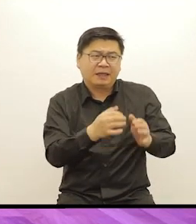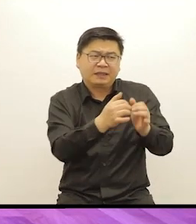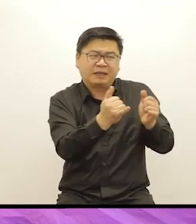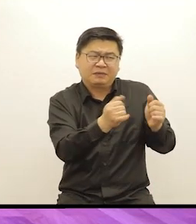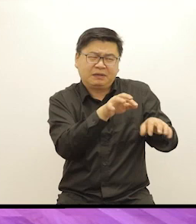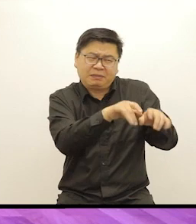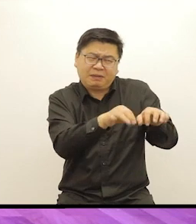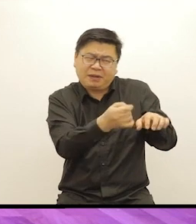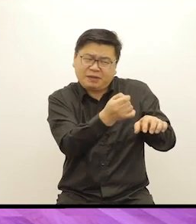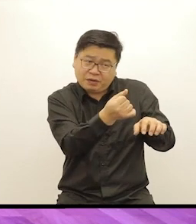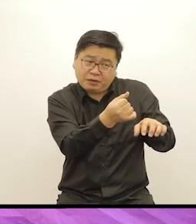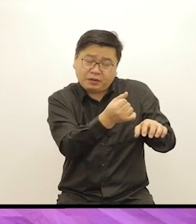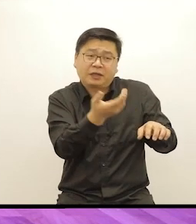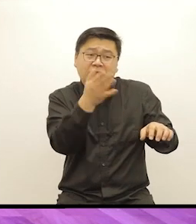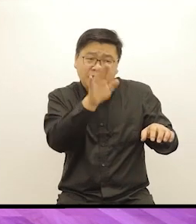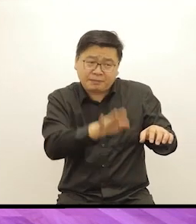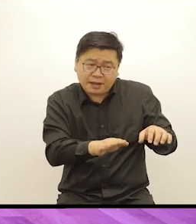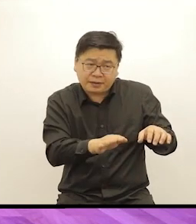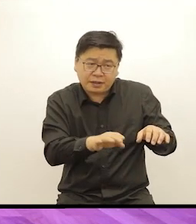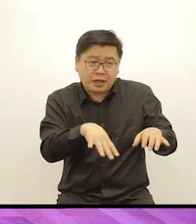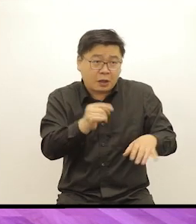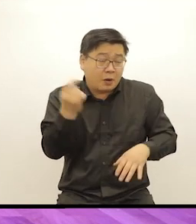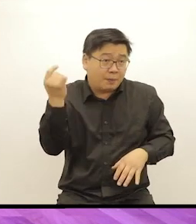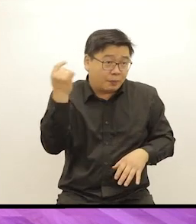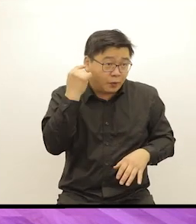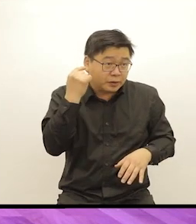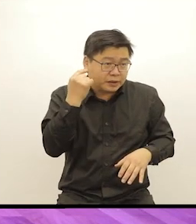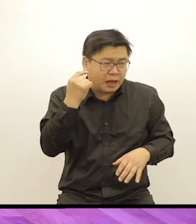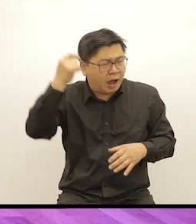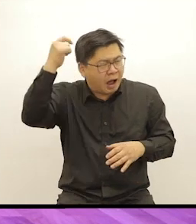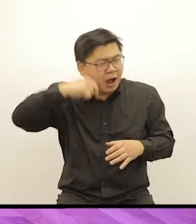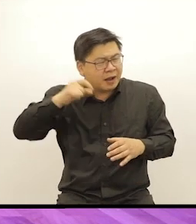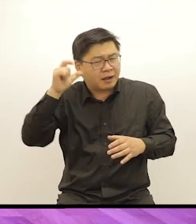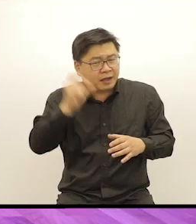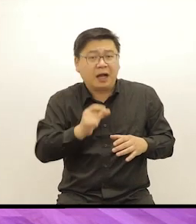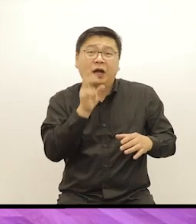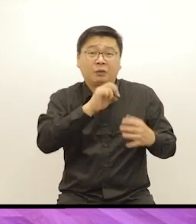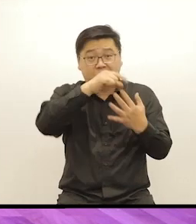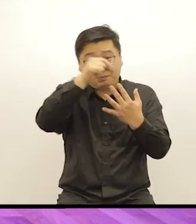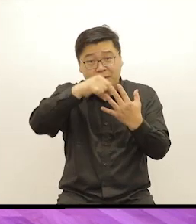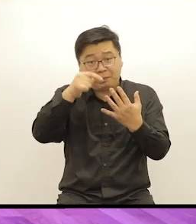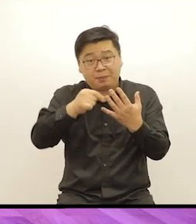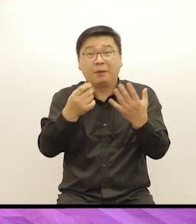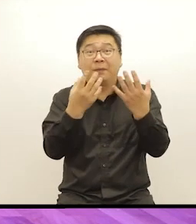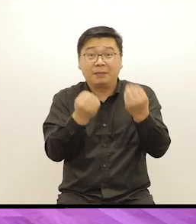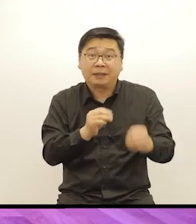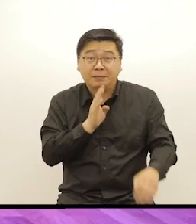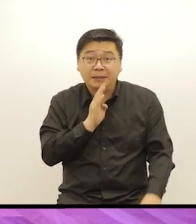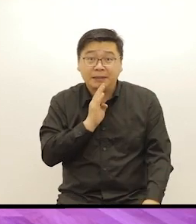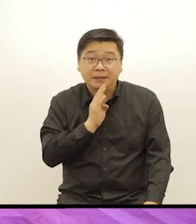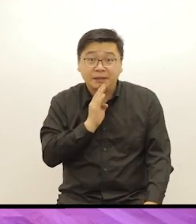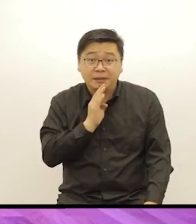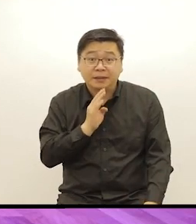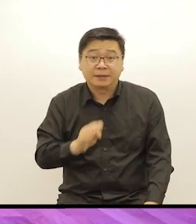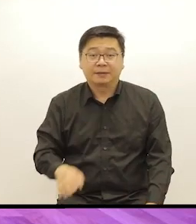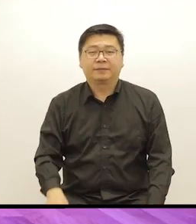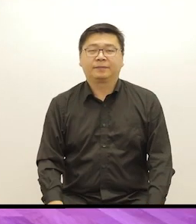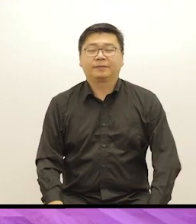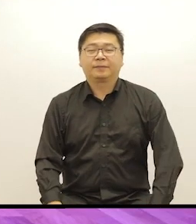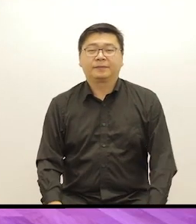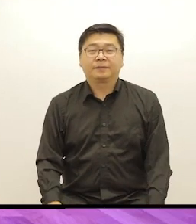덜 연주되면서도 사람들에게 처음 다가가지만 인상 깊게 남는 그런 곡들을 선보이는 것으로 좀